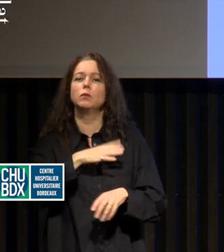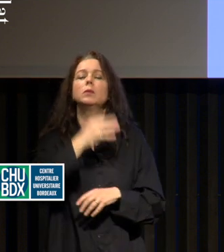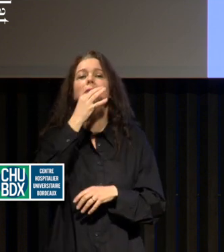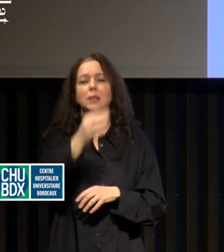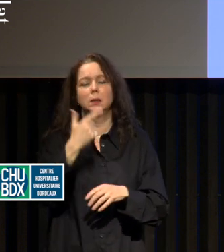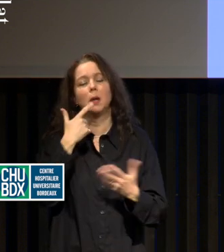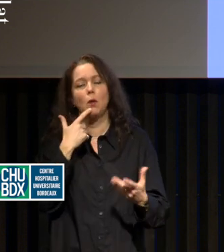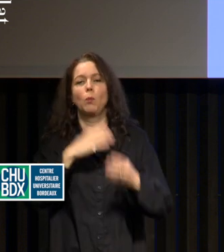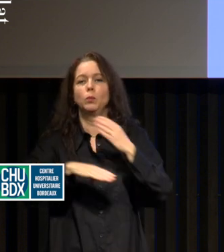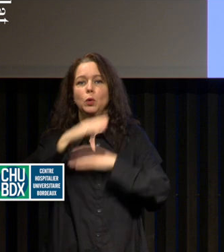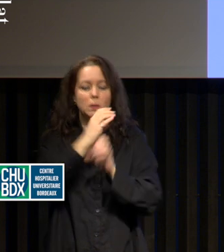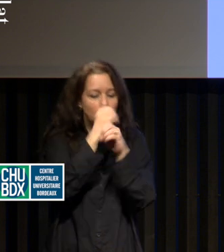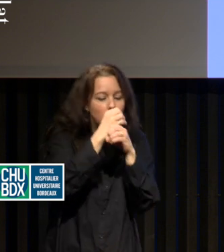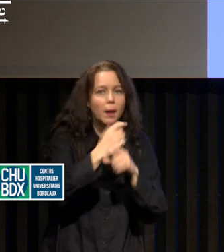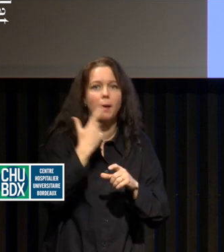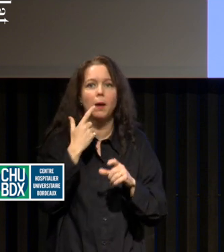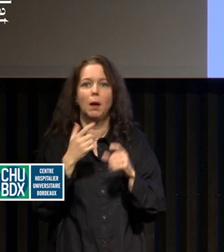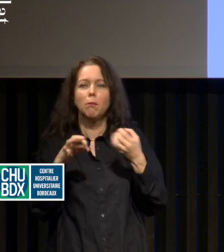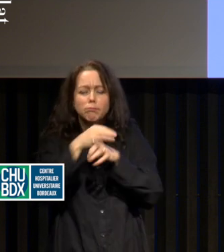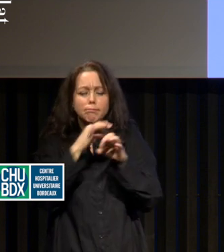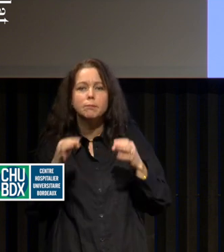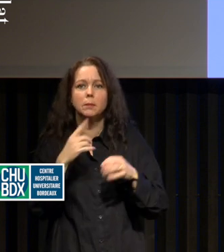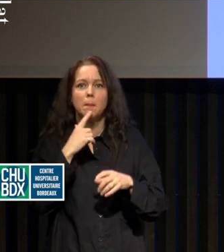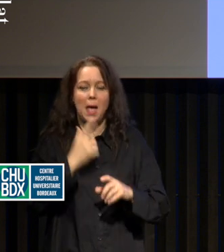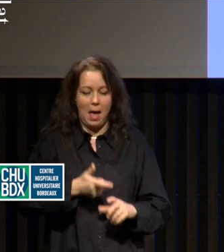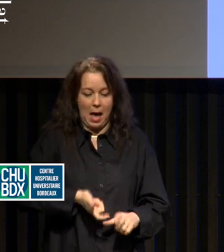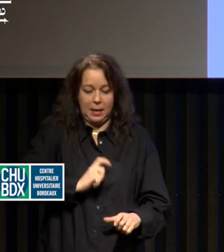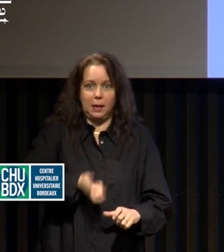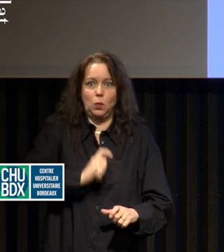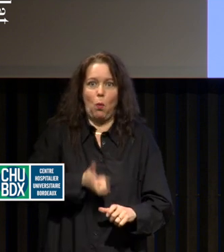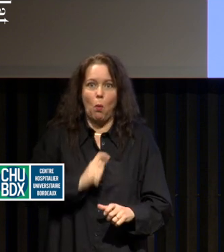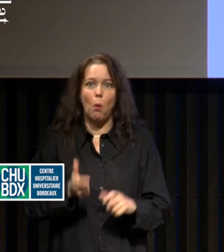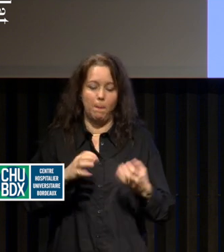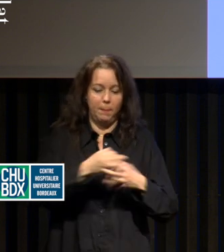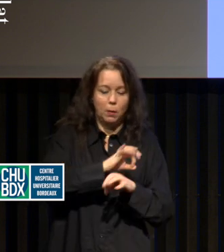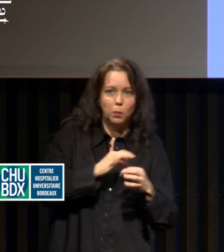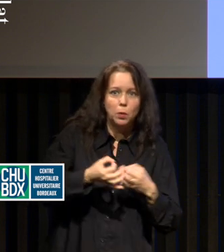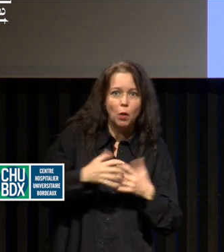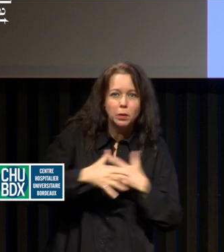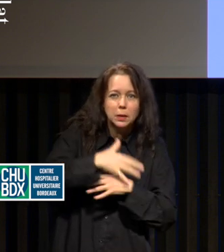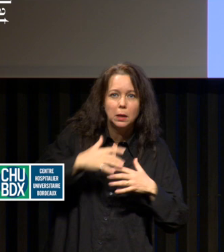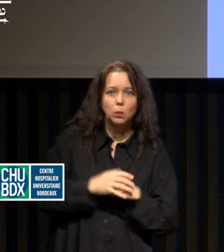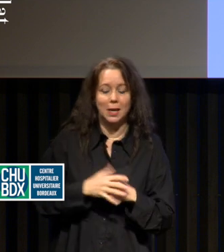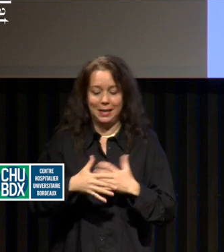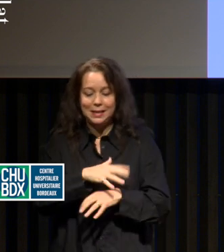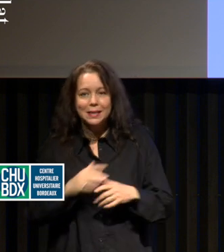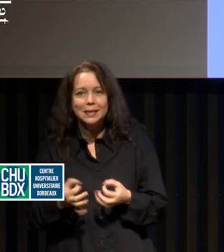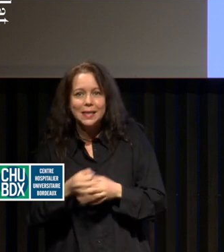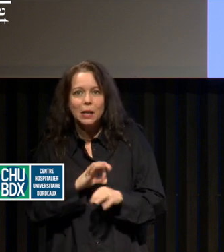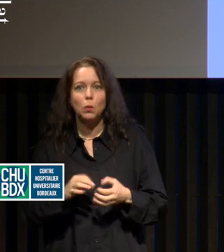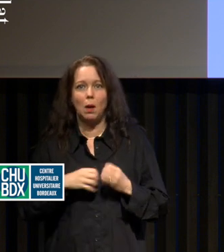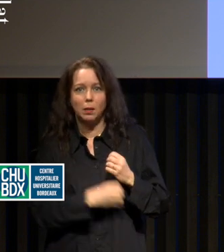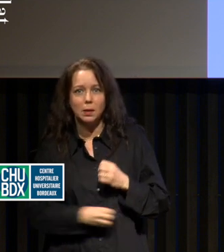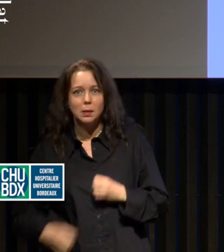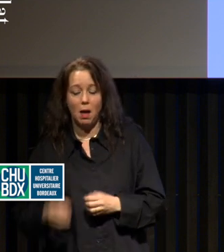on comprend mieux ce qui se passe dans le microbiote. Mais alors, les interactions qu'il peut y avoir entre ce microbiote, les cellules de l'intestin, les cellules de l'immunité et